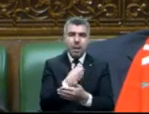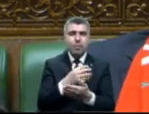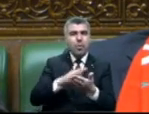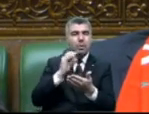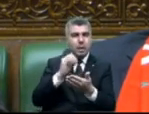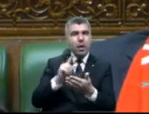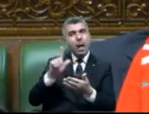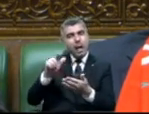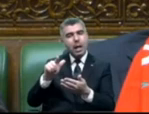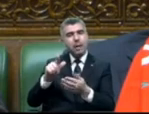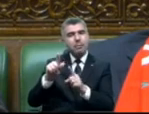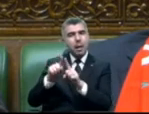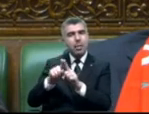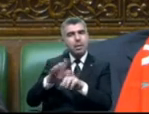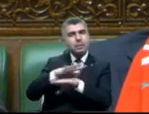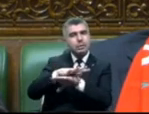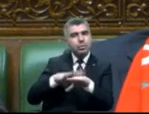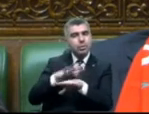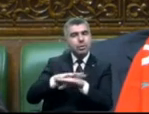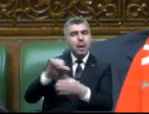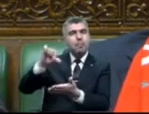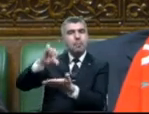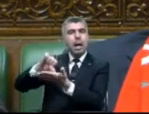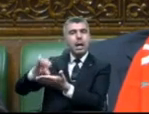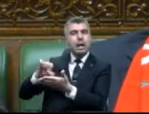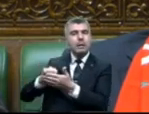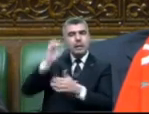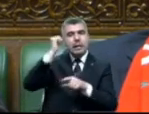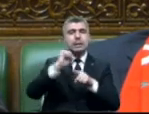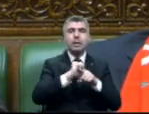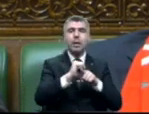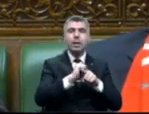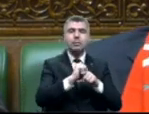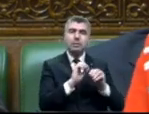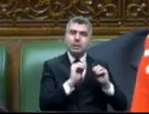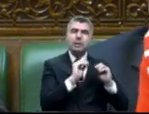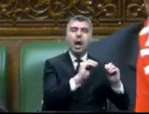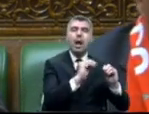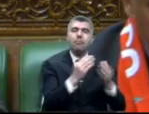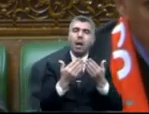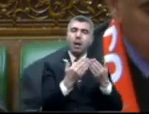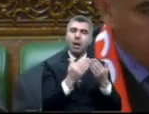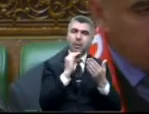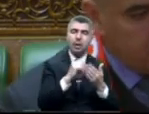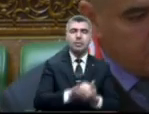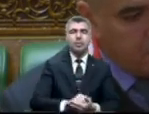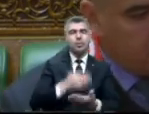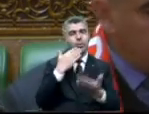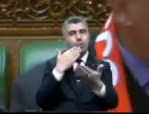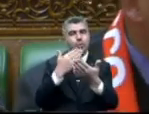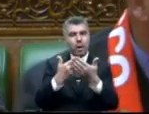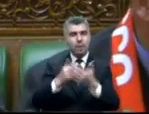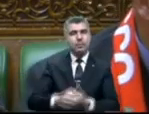جهة عندها الخصوصية ديالها يداروا مراكز التكوين والتدريب تكون كتوازى. شكرا